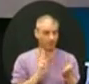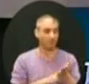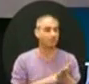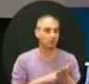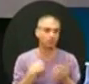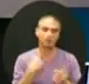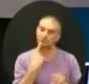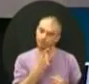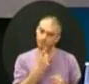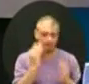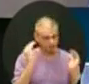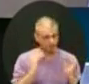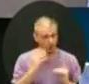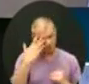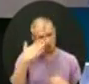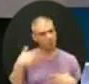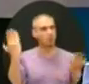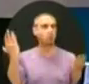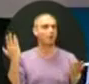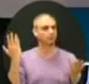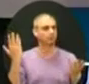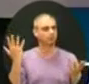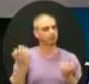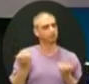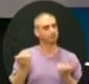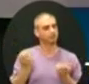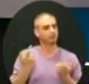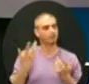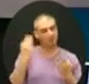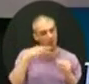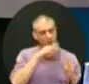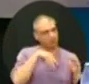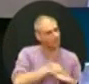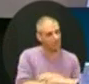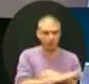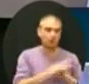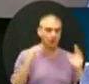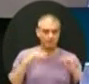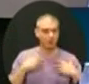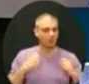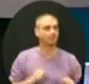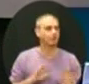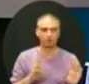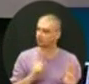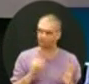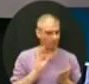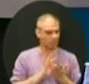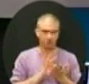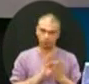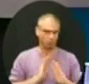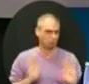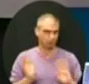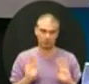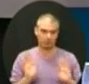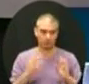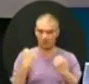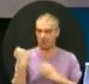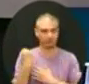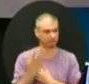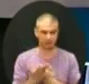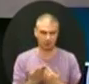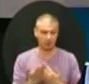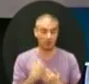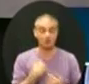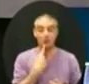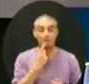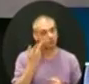הנכונה, הייתי אומר לו, תהיה פחות פופוליסטי, פחות מנהרות, הדברים האלה, את פחות ביטחוניסט, זה לא הנקודה שהיום חזקה.